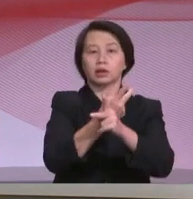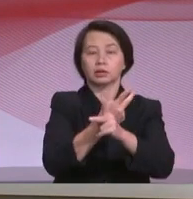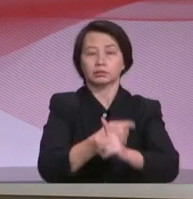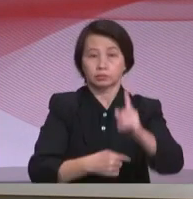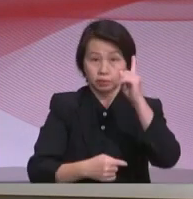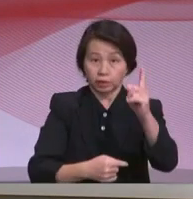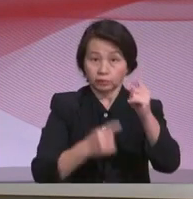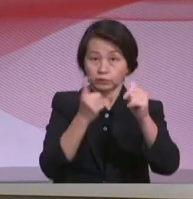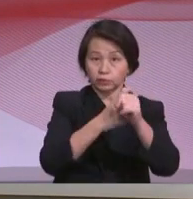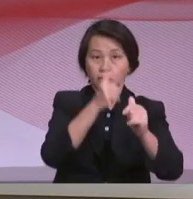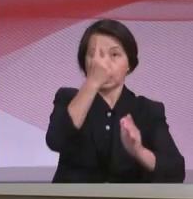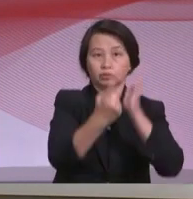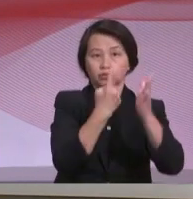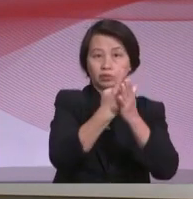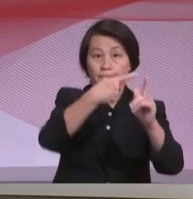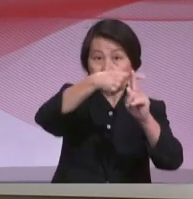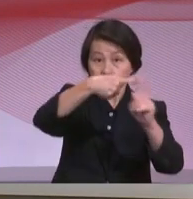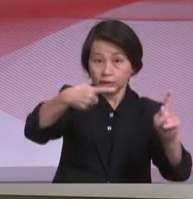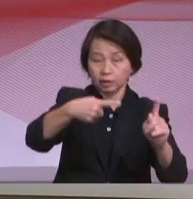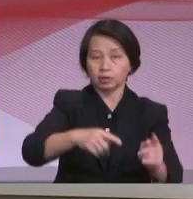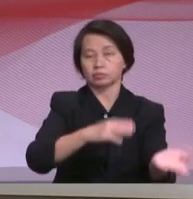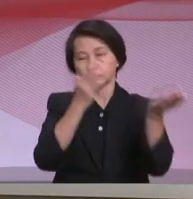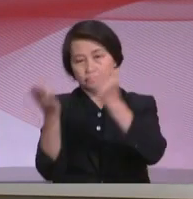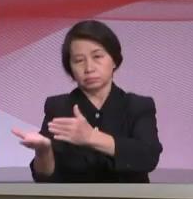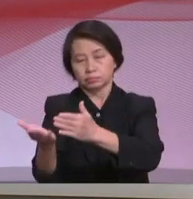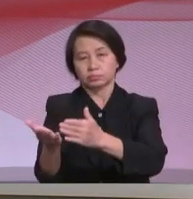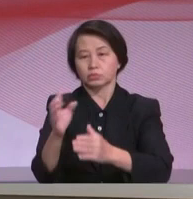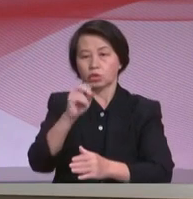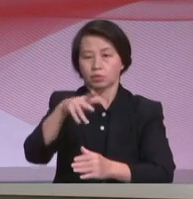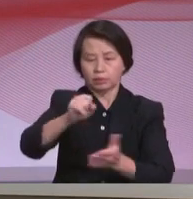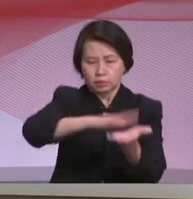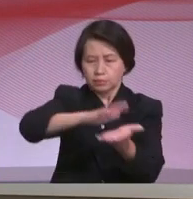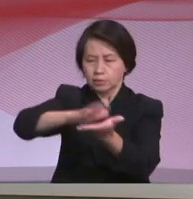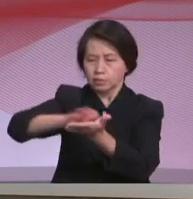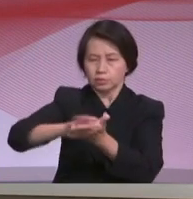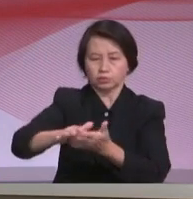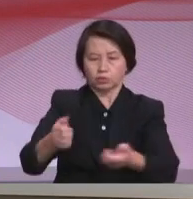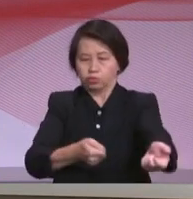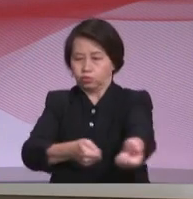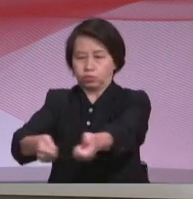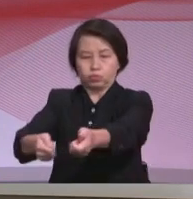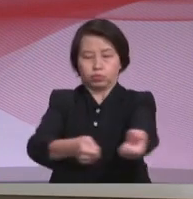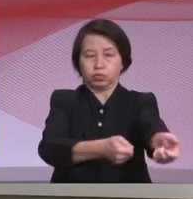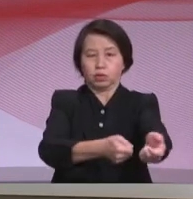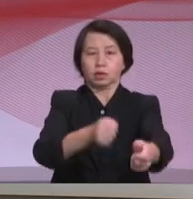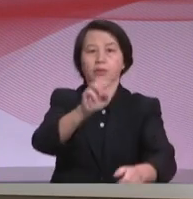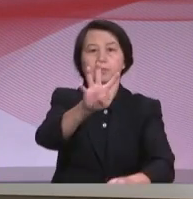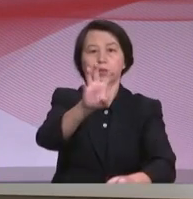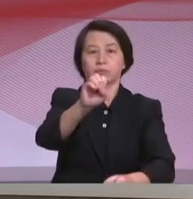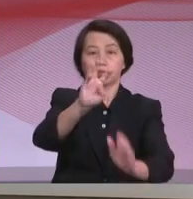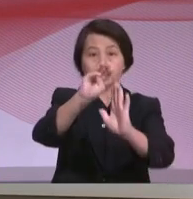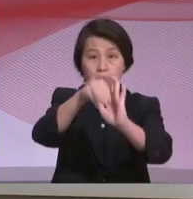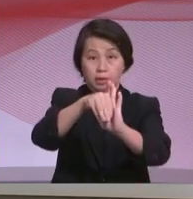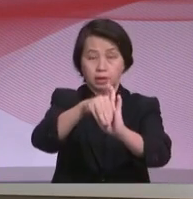satu sesi 1.30 dan diselangi dengan operasi sanitasi selama 45 minit.